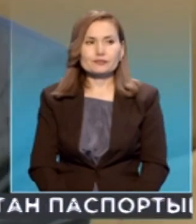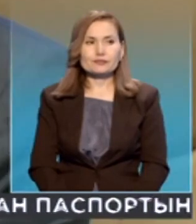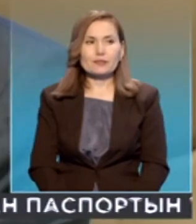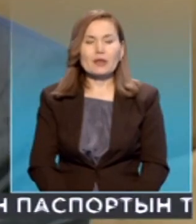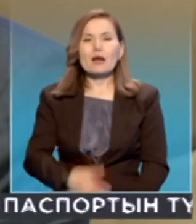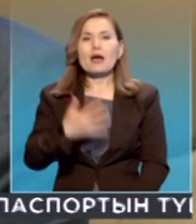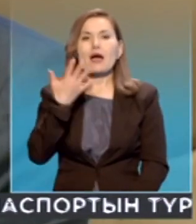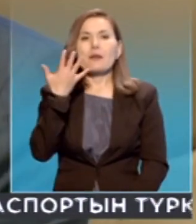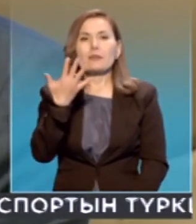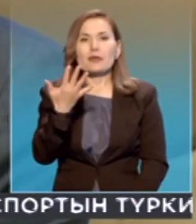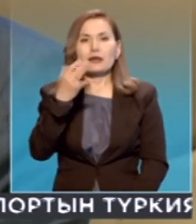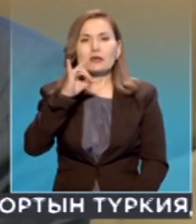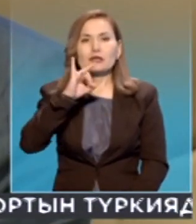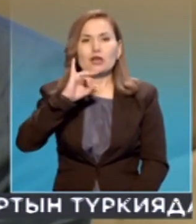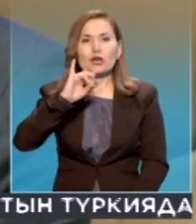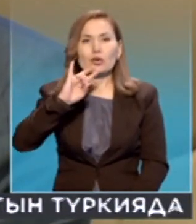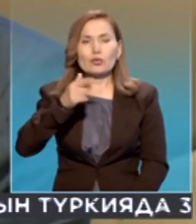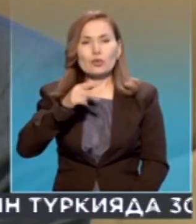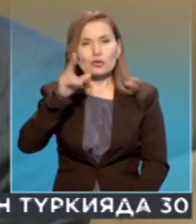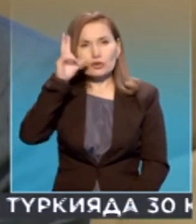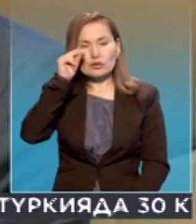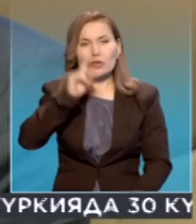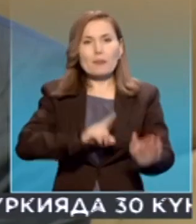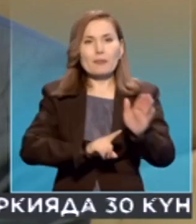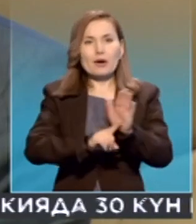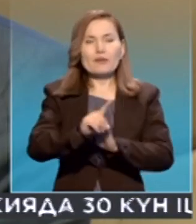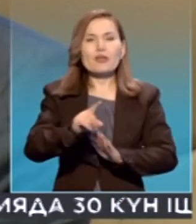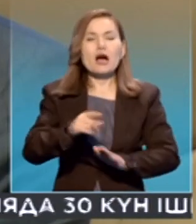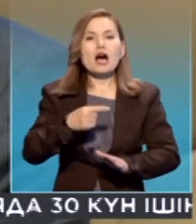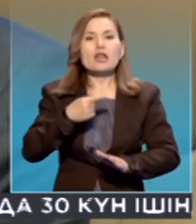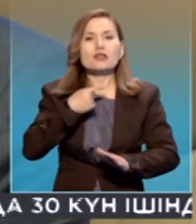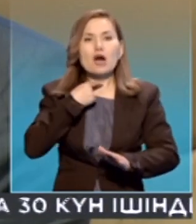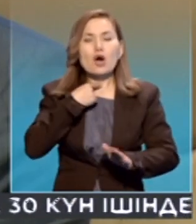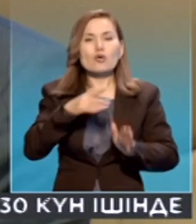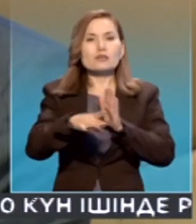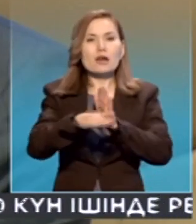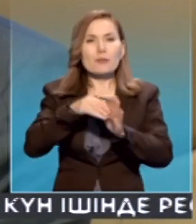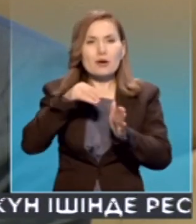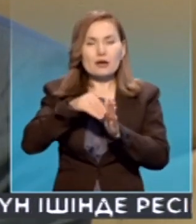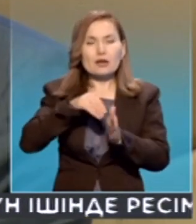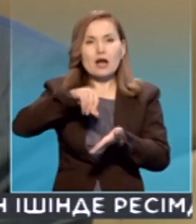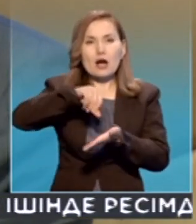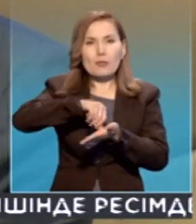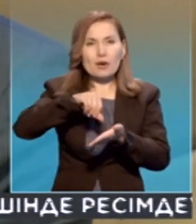5-ші маусым дауыс беру күнін ұйымдастырудың жоғары деңгейін